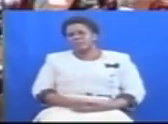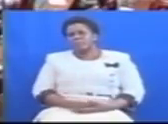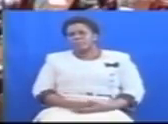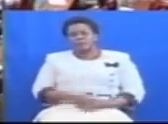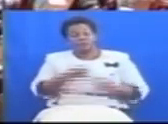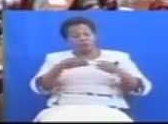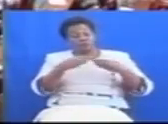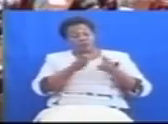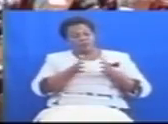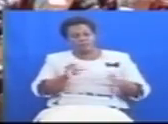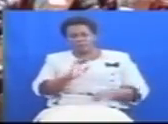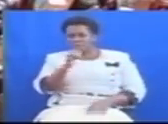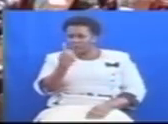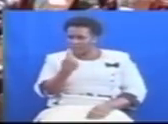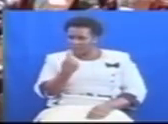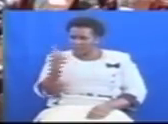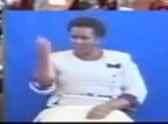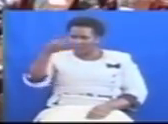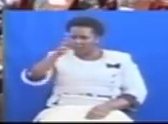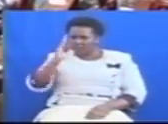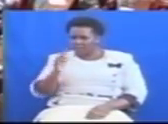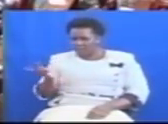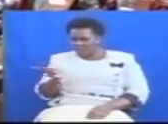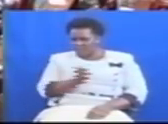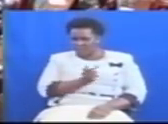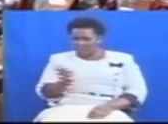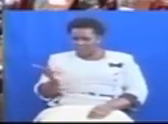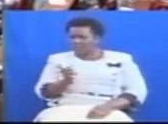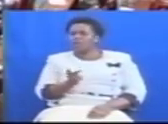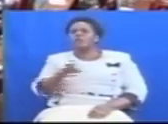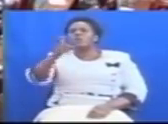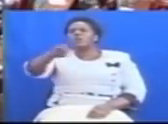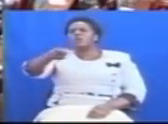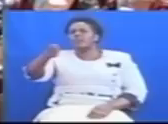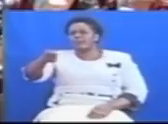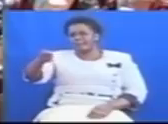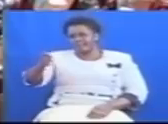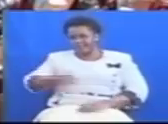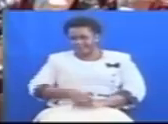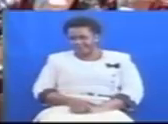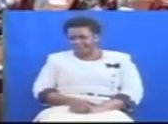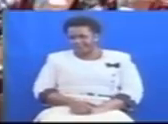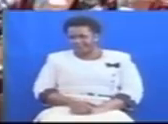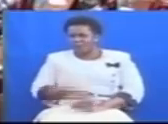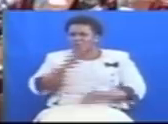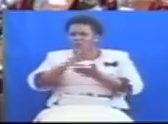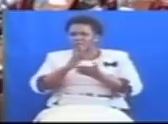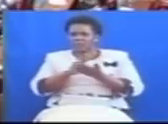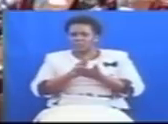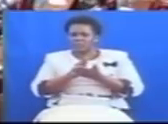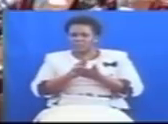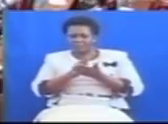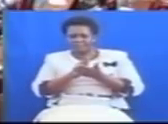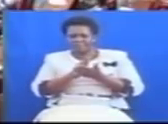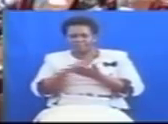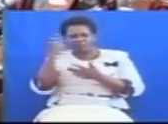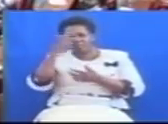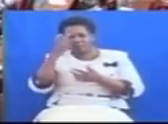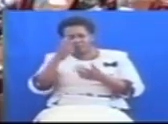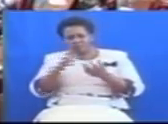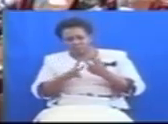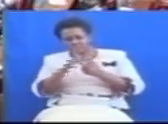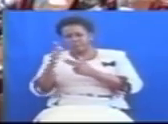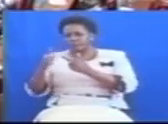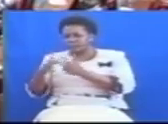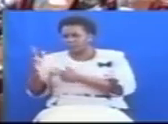Naibu Spika, nipende kuzipongeza serikali zote mbili kwa jitihada ambazo zimekuwa zikichukua katika masuala haya. Mheshimiwa Naibu